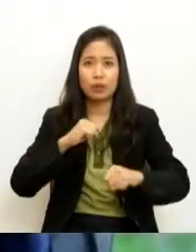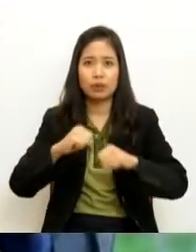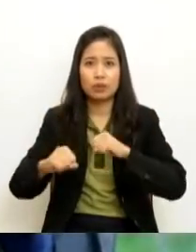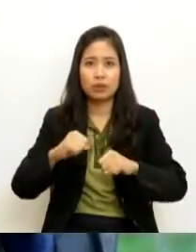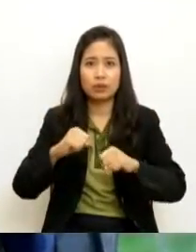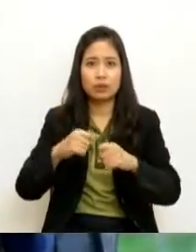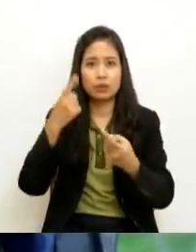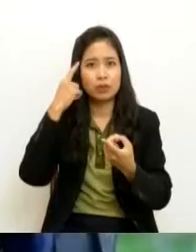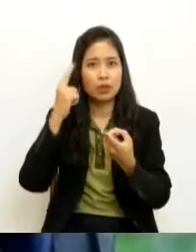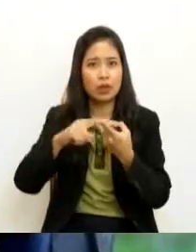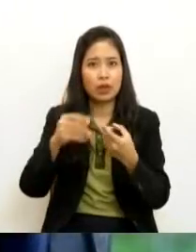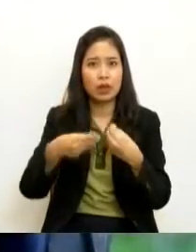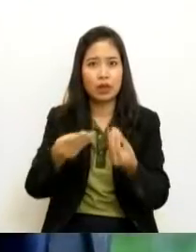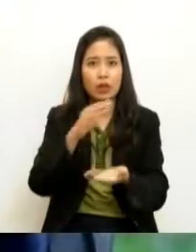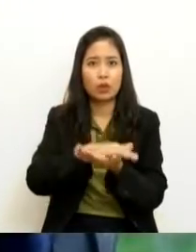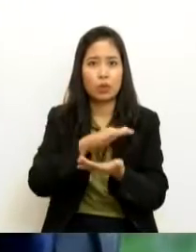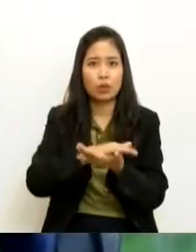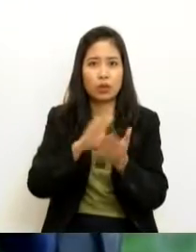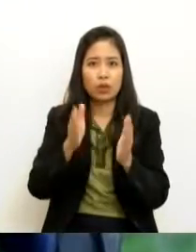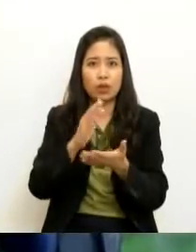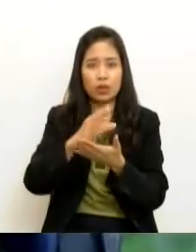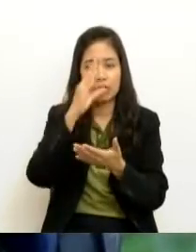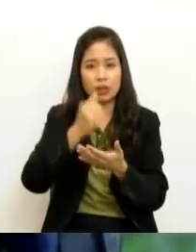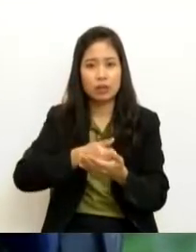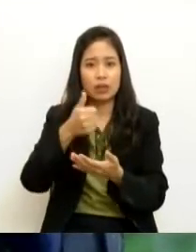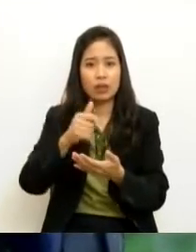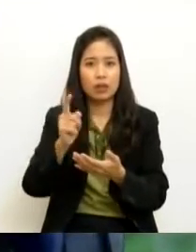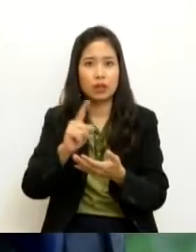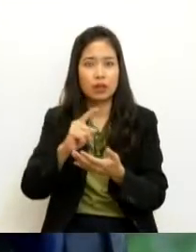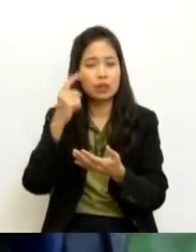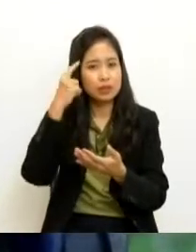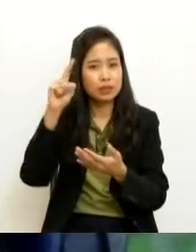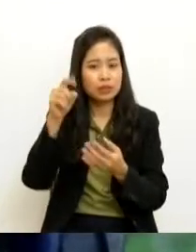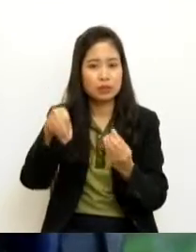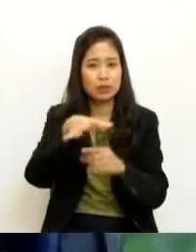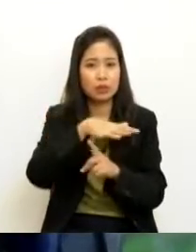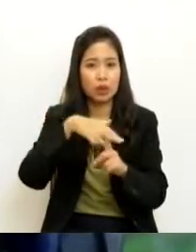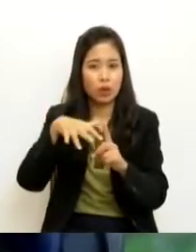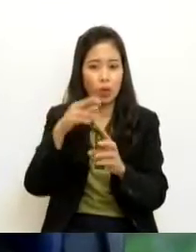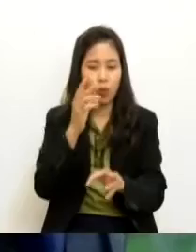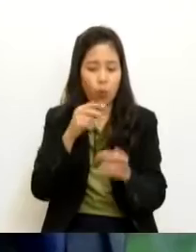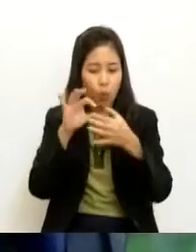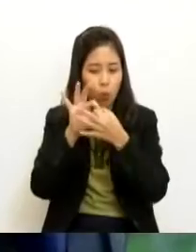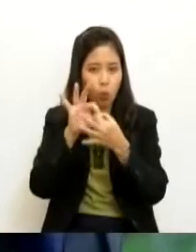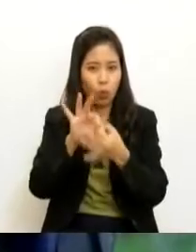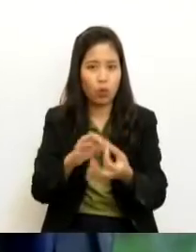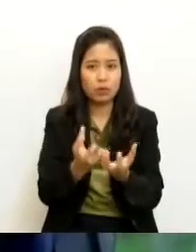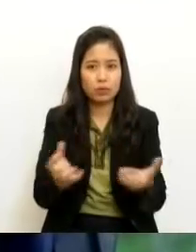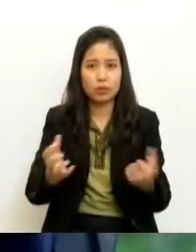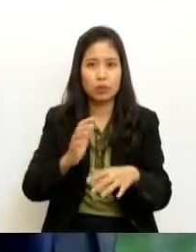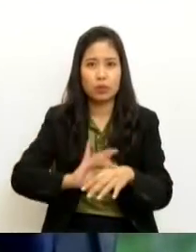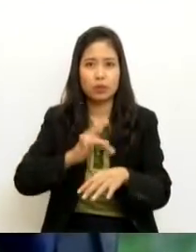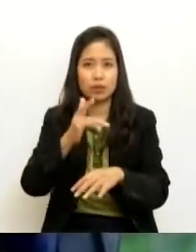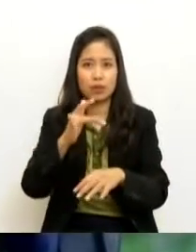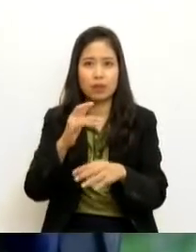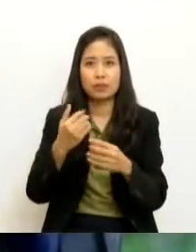งหมายก็คือเน้นเพื่อให้เด็กเขาได้มีความรู้สึกรักสิ่งแวดล้อมรู้สึกหวงแหนทรัพยากรธรรมชาตินะครับแล้วก็มี